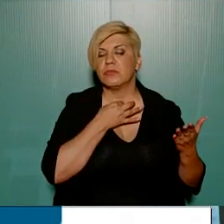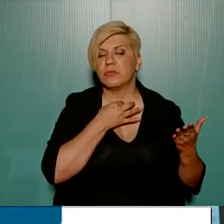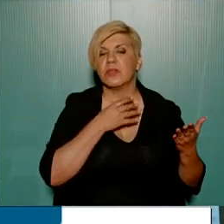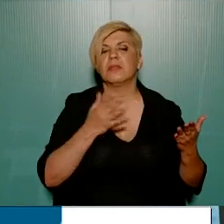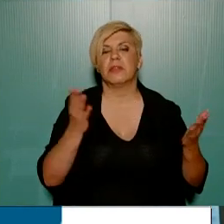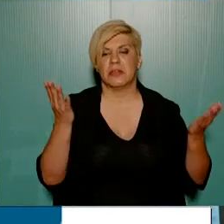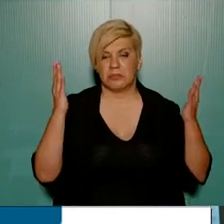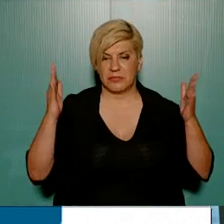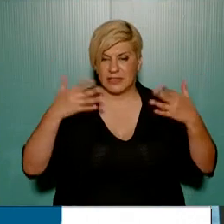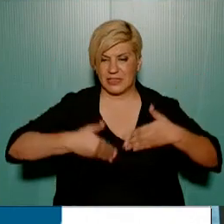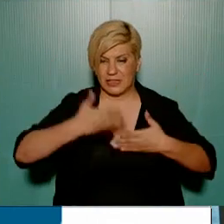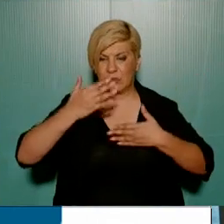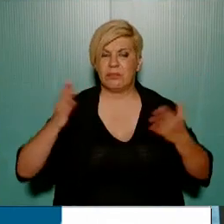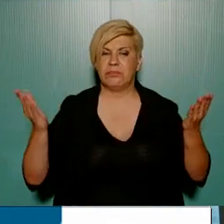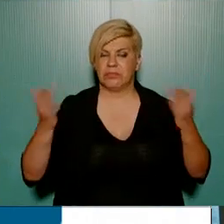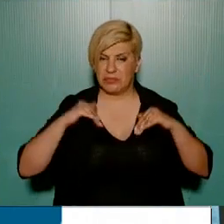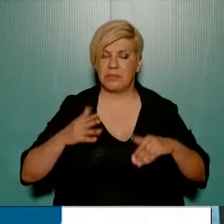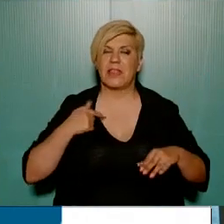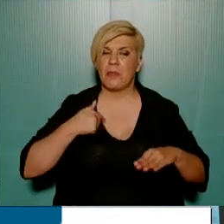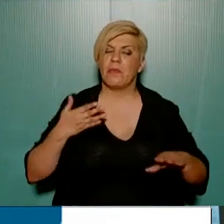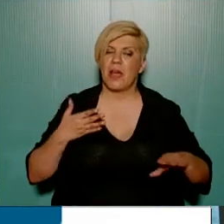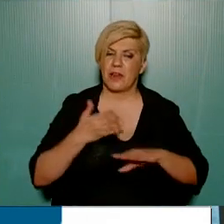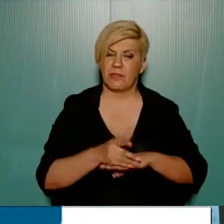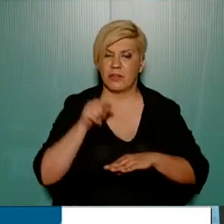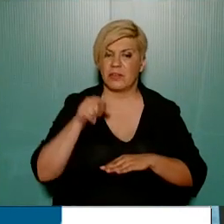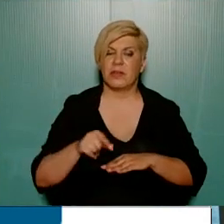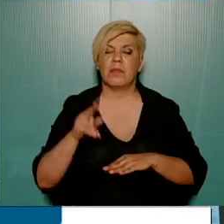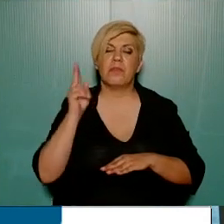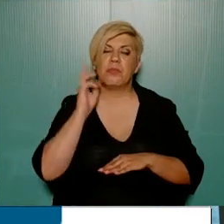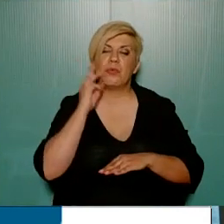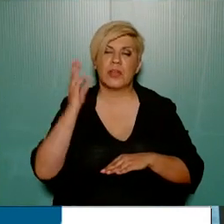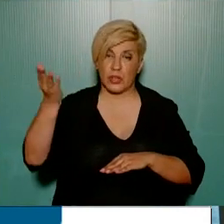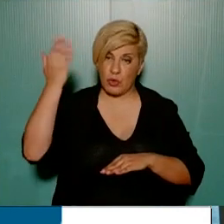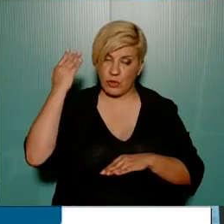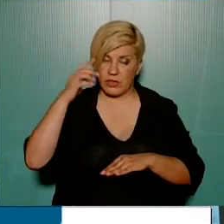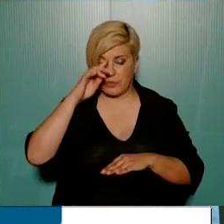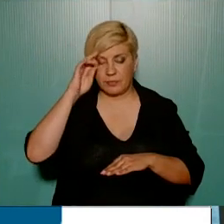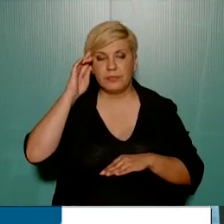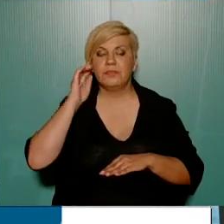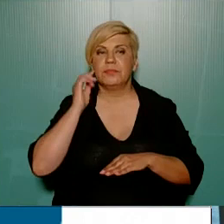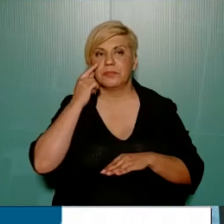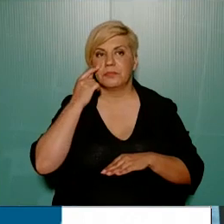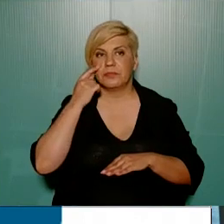τοίχο με δικιά μου παρέμβαση, επειδή και σμπιτά μπουτάρι ακόμη,